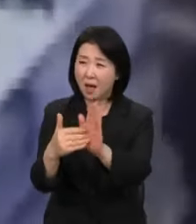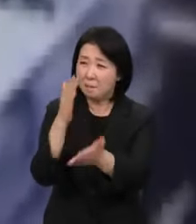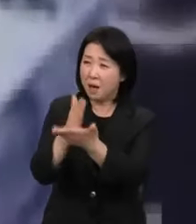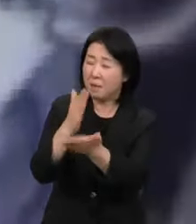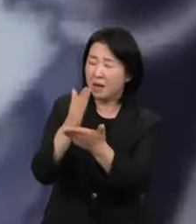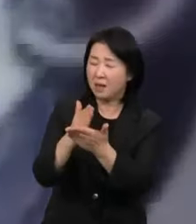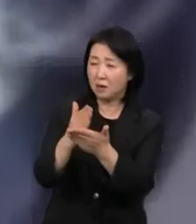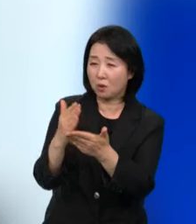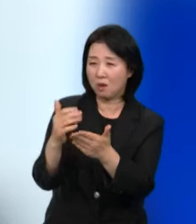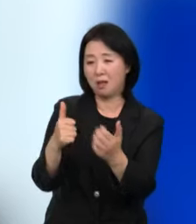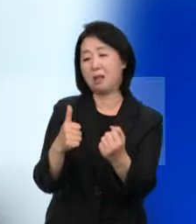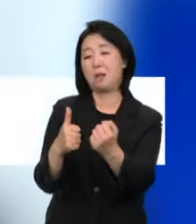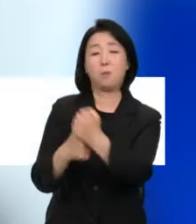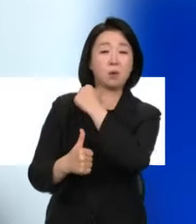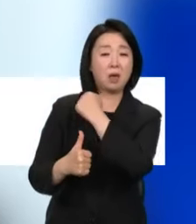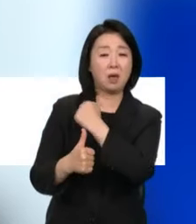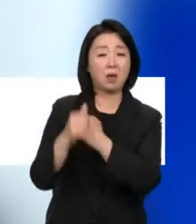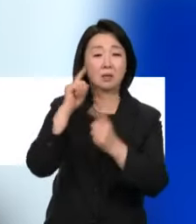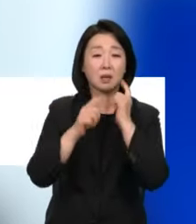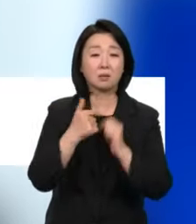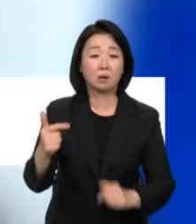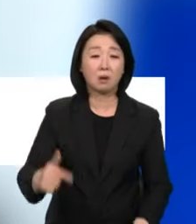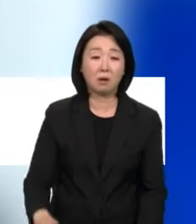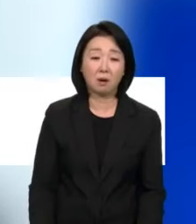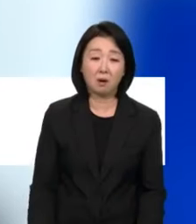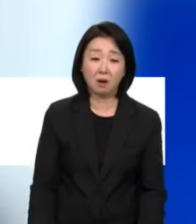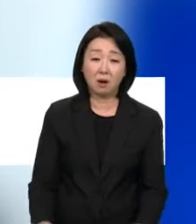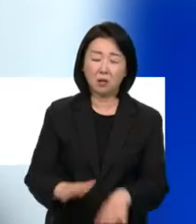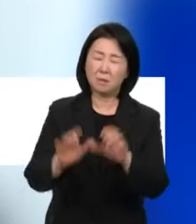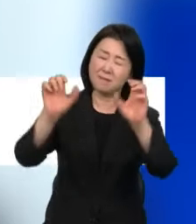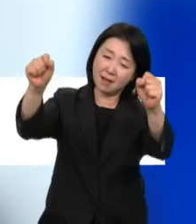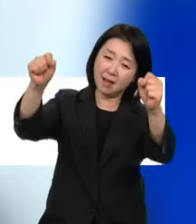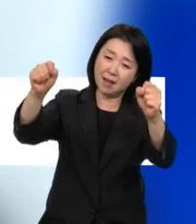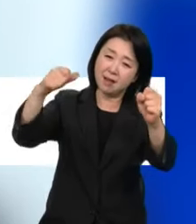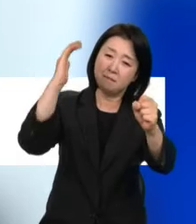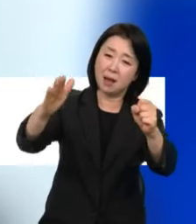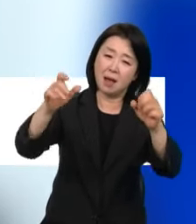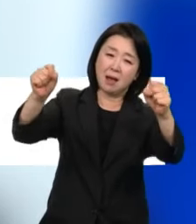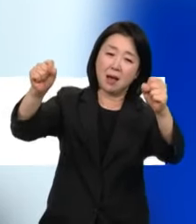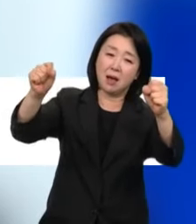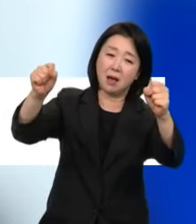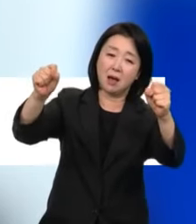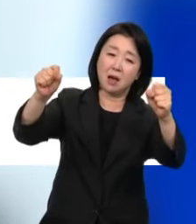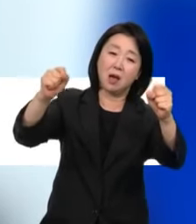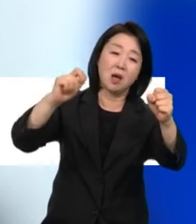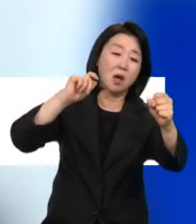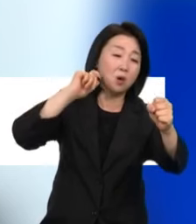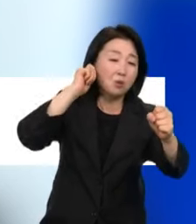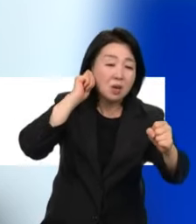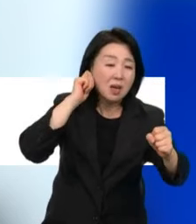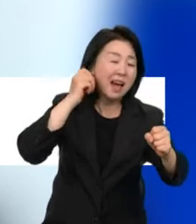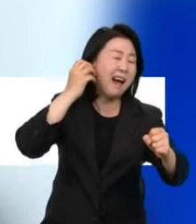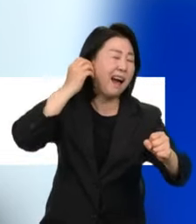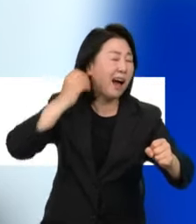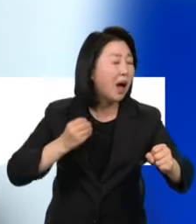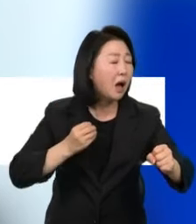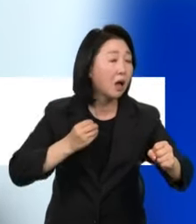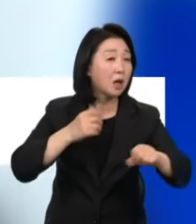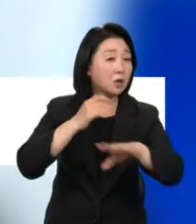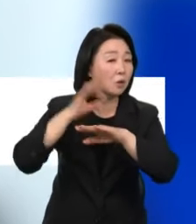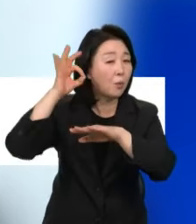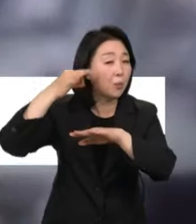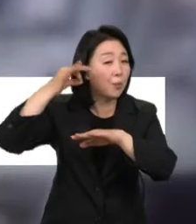다쳤습니다. 못 때린 게 손으로 이렇게 양손 잡으니까 아빠 귀랑 목 무릎 뜯어가지고